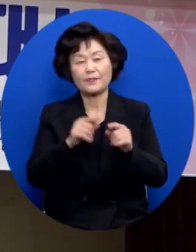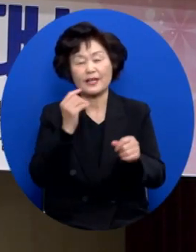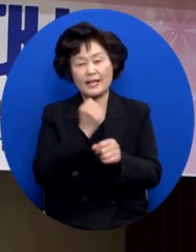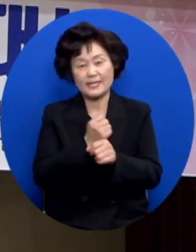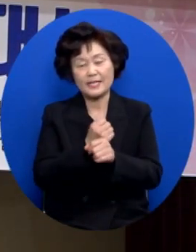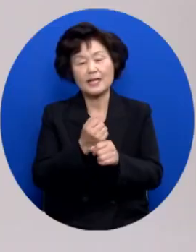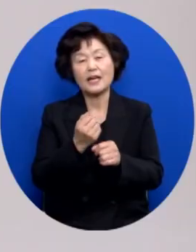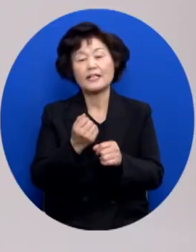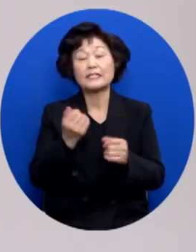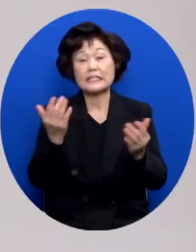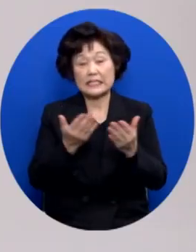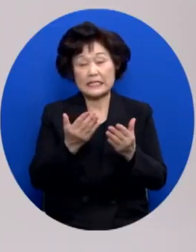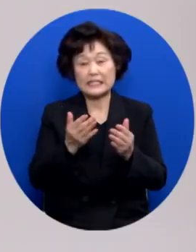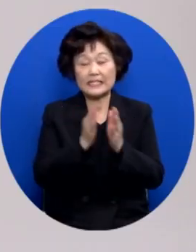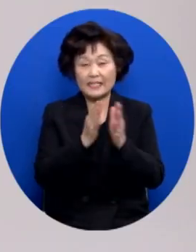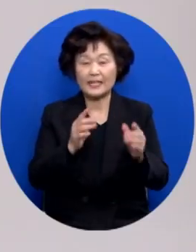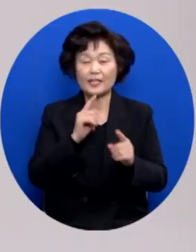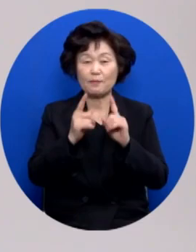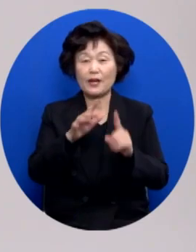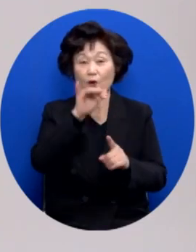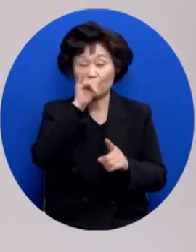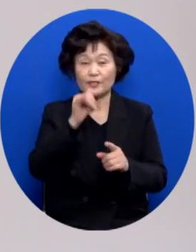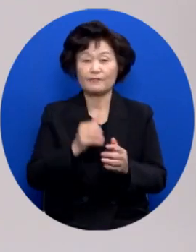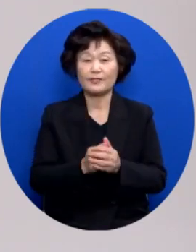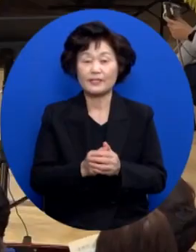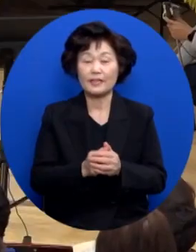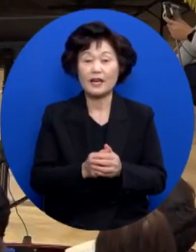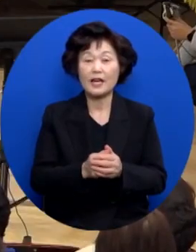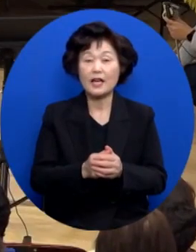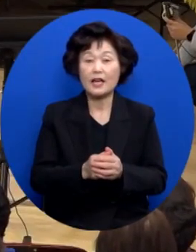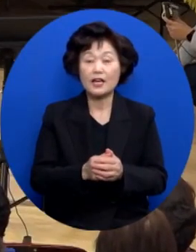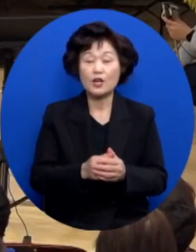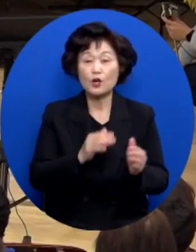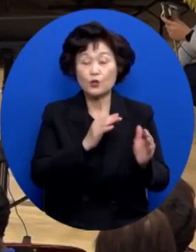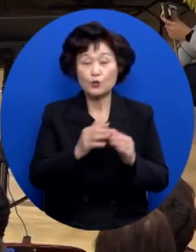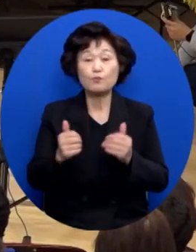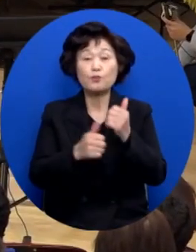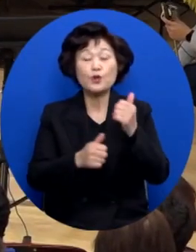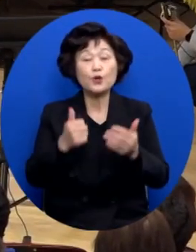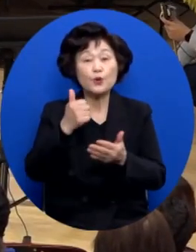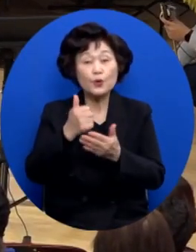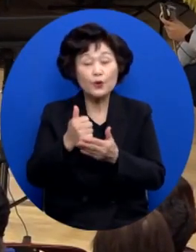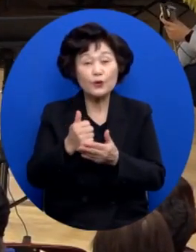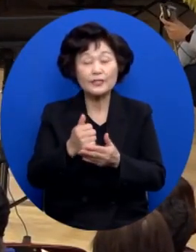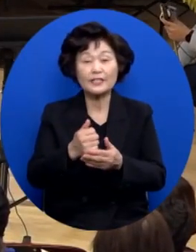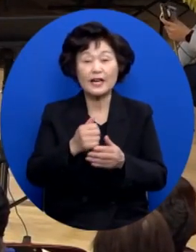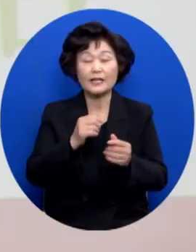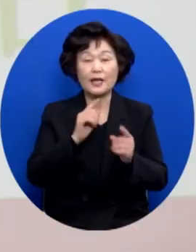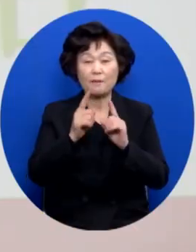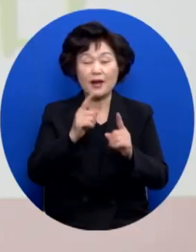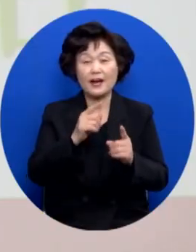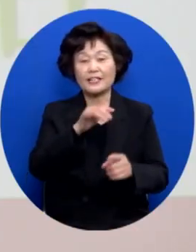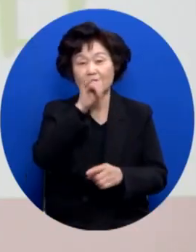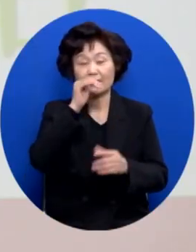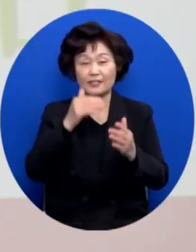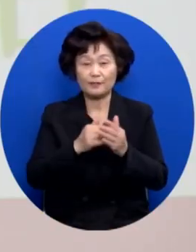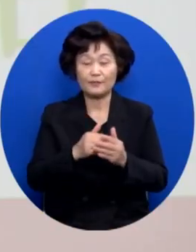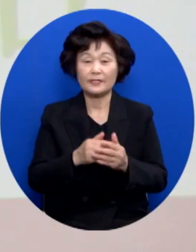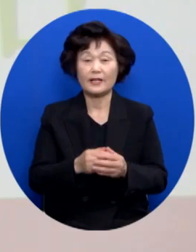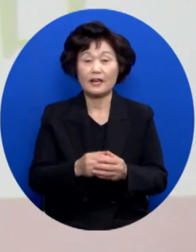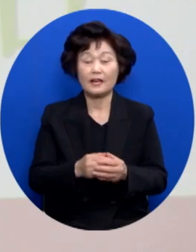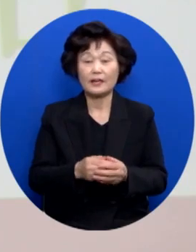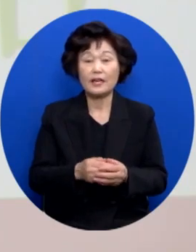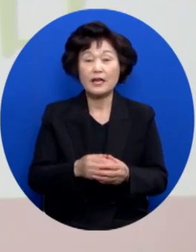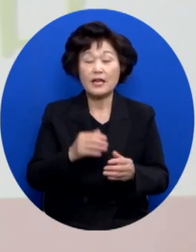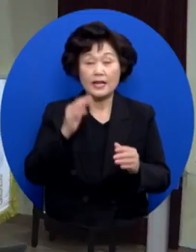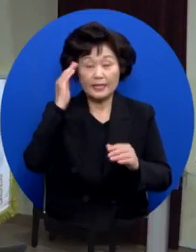나음과 기쁨 이사장 나영수 목사의 경사와 김종기 준비위원장의 내빈 소개가 진행됐습니다 지해범